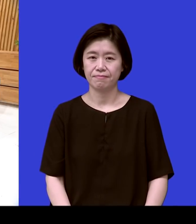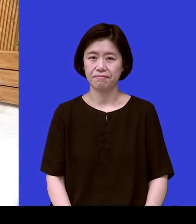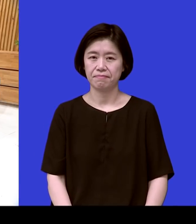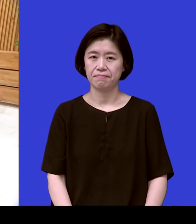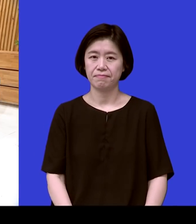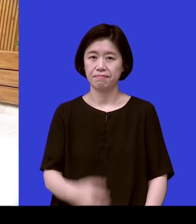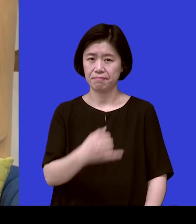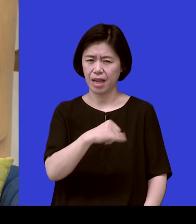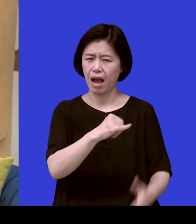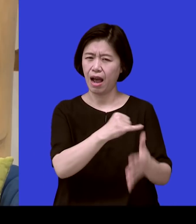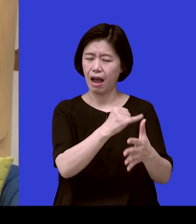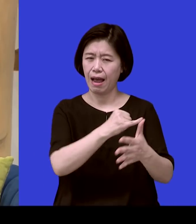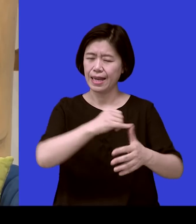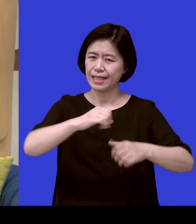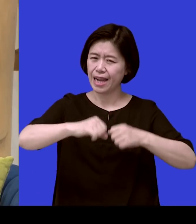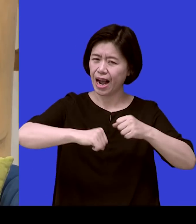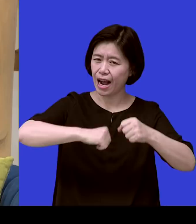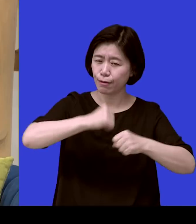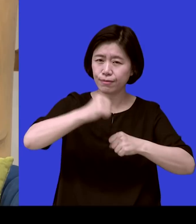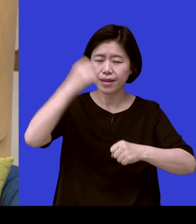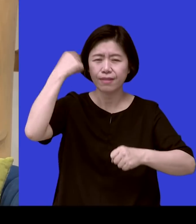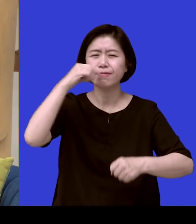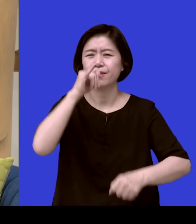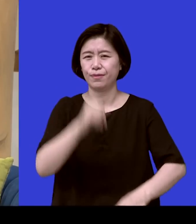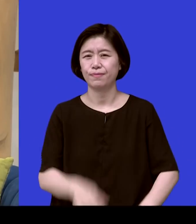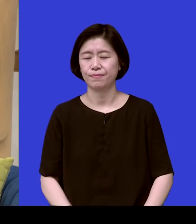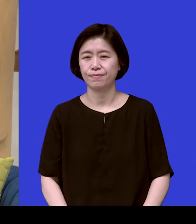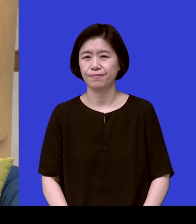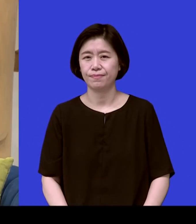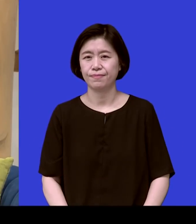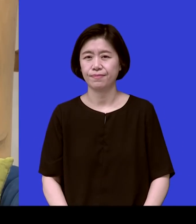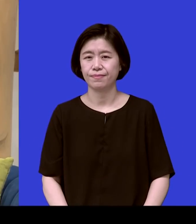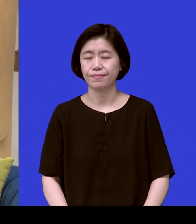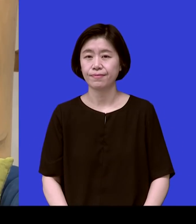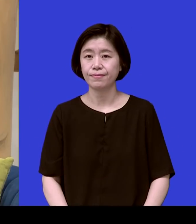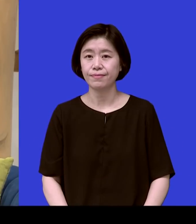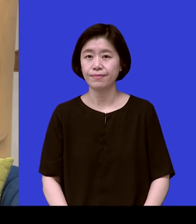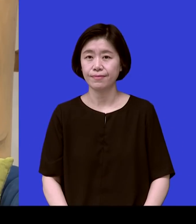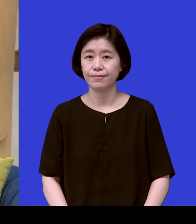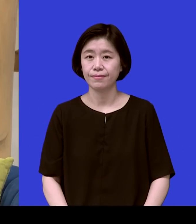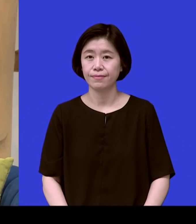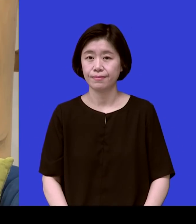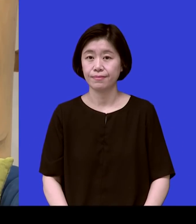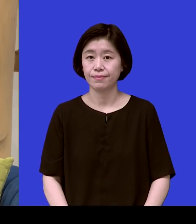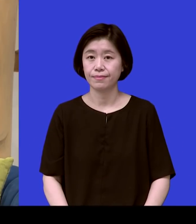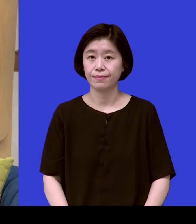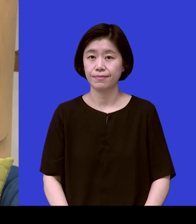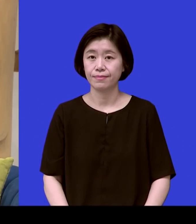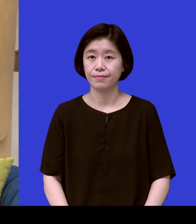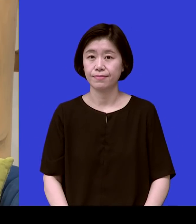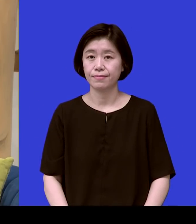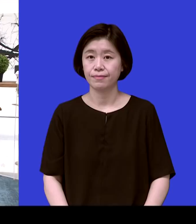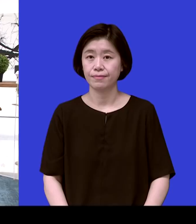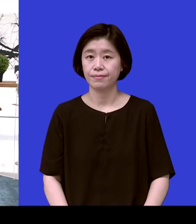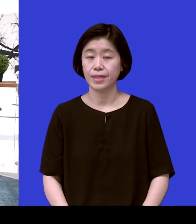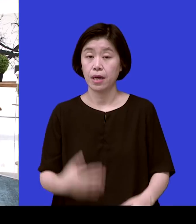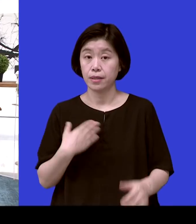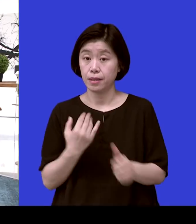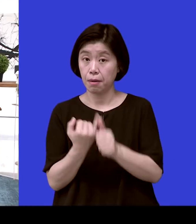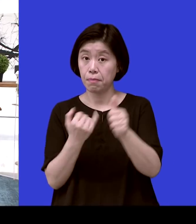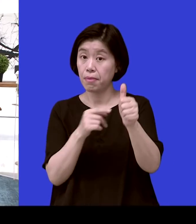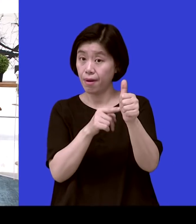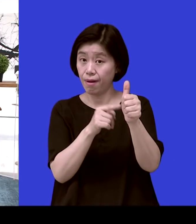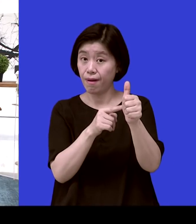자유롭고. 예. 근데 아빠에게는 굉장히 무서운 아빠가 있으셔서 예. 자유롭지만 욕구 표출을 그렇게